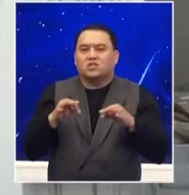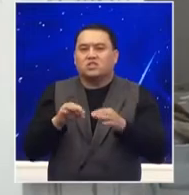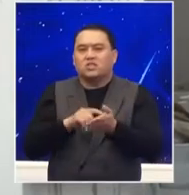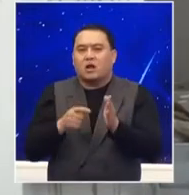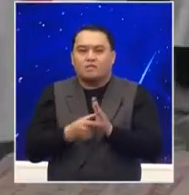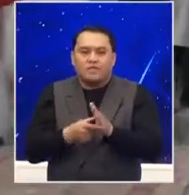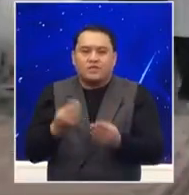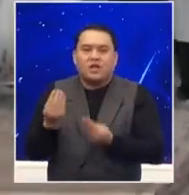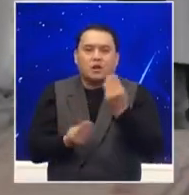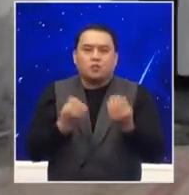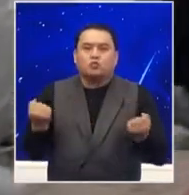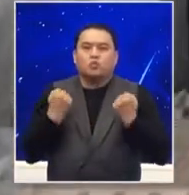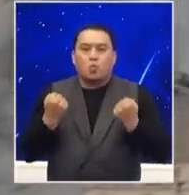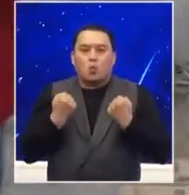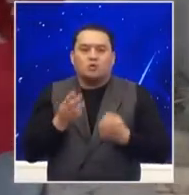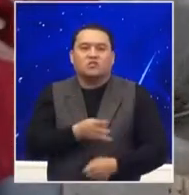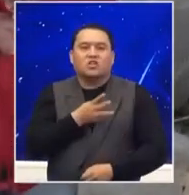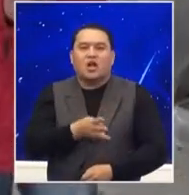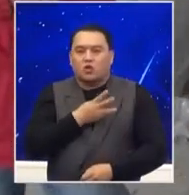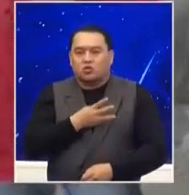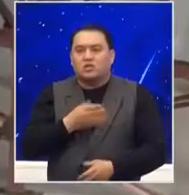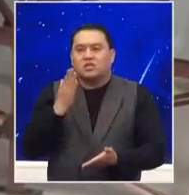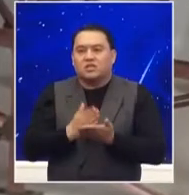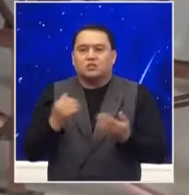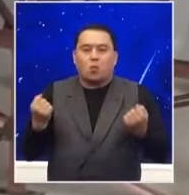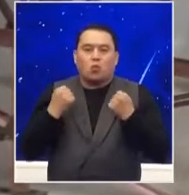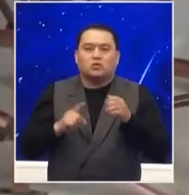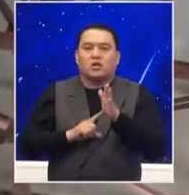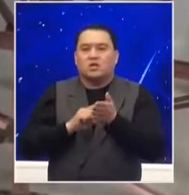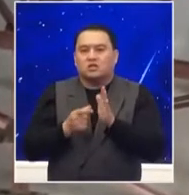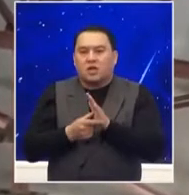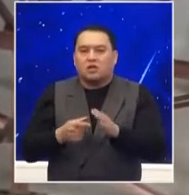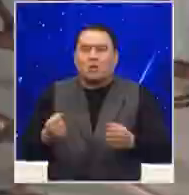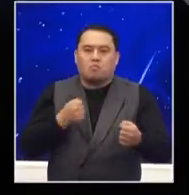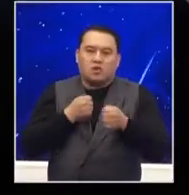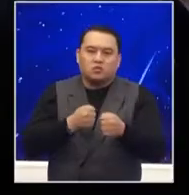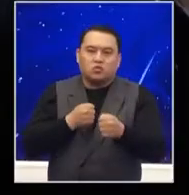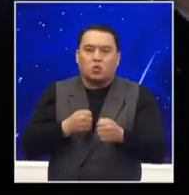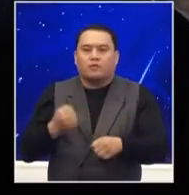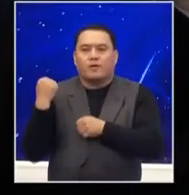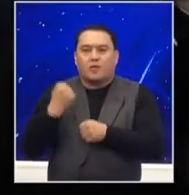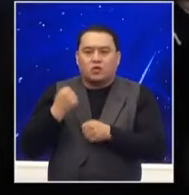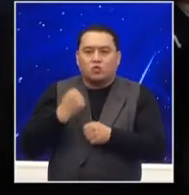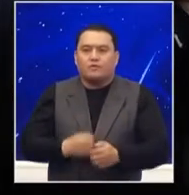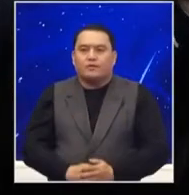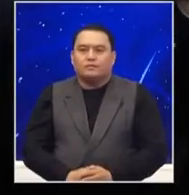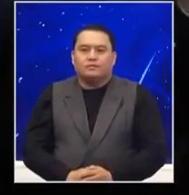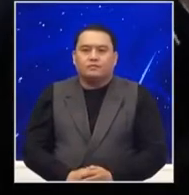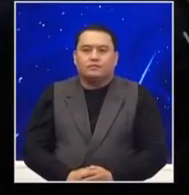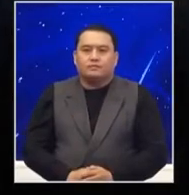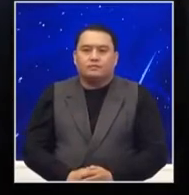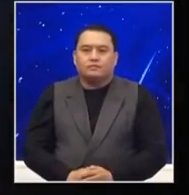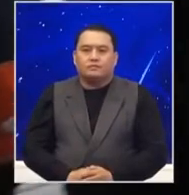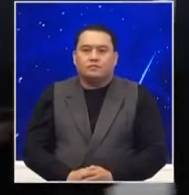заниматься игровыми видами спорта всем желающим. Есть также спортзал для начинающих борцов и боксеров. Но у него до конца декабря. До